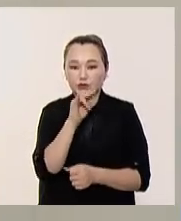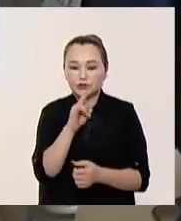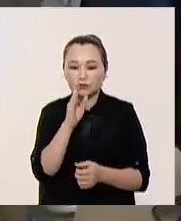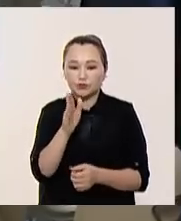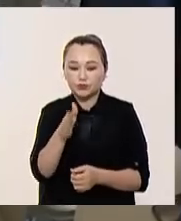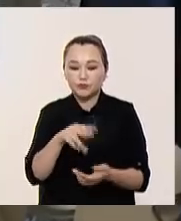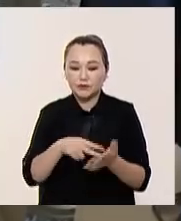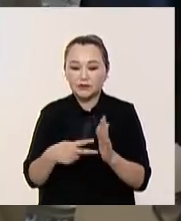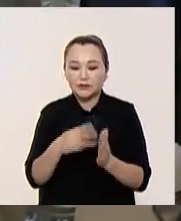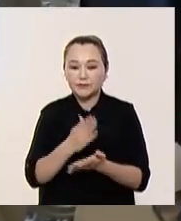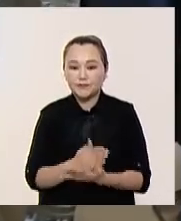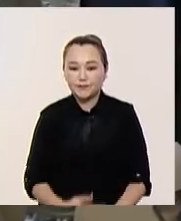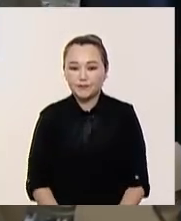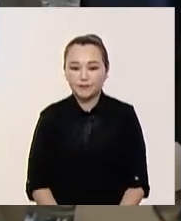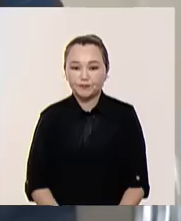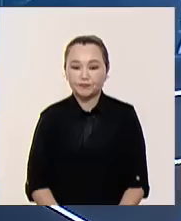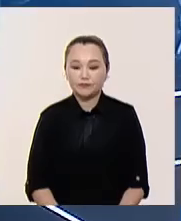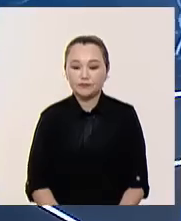Путиным.